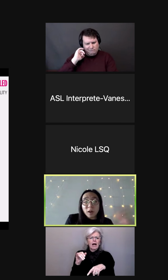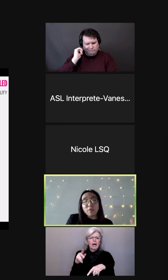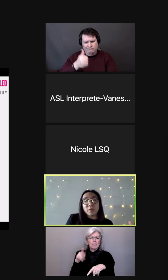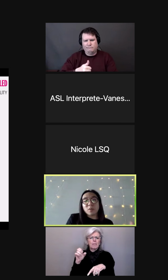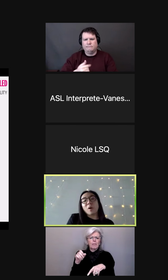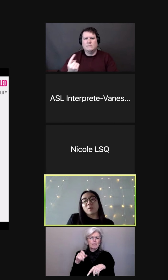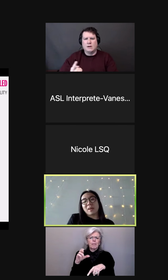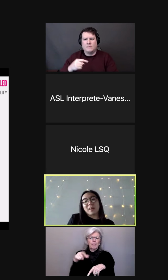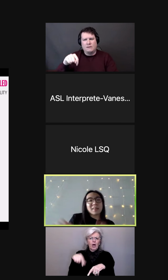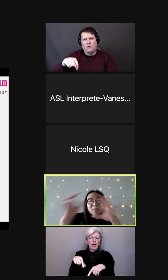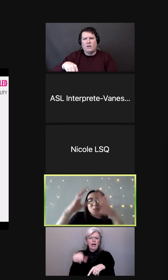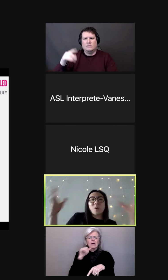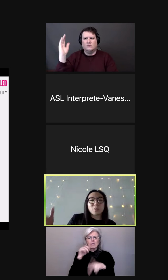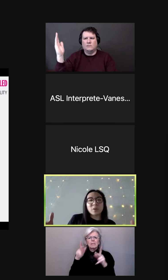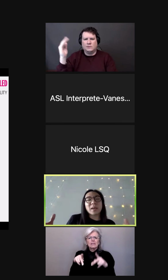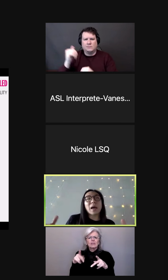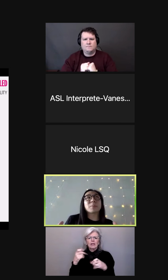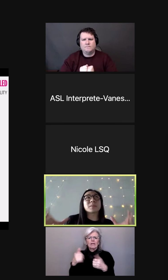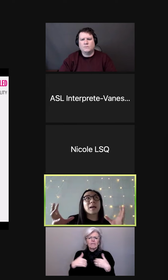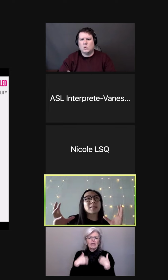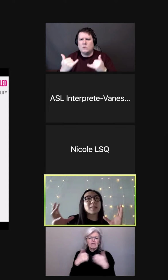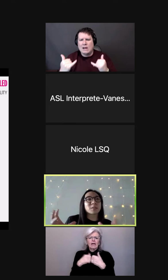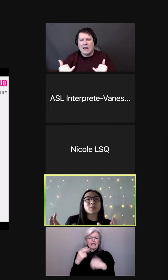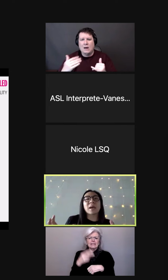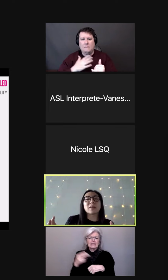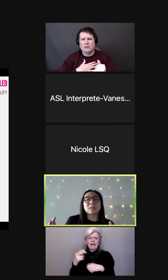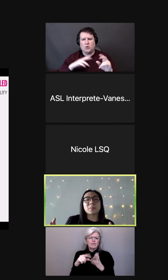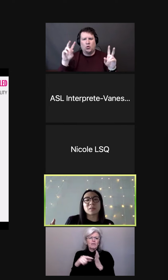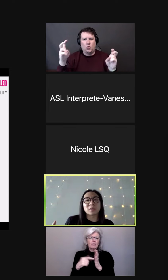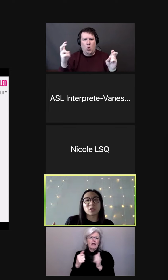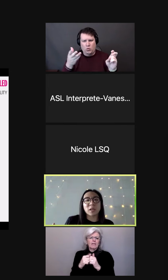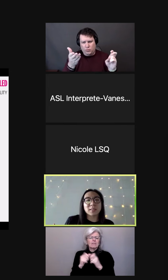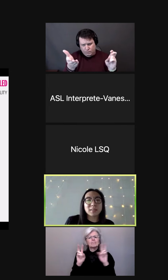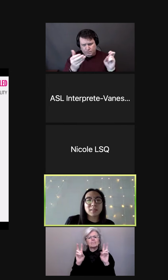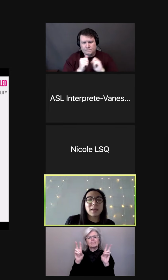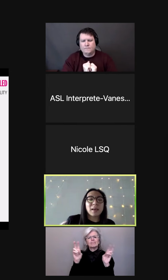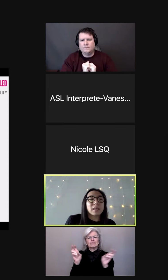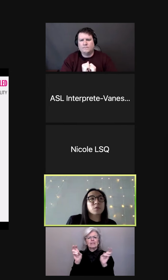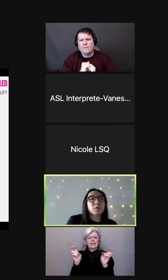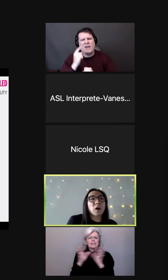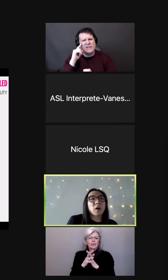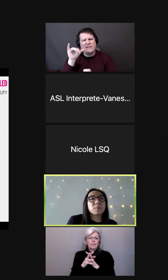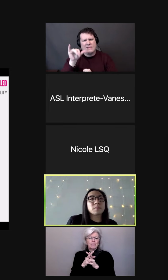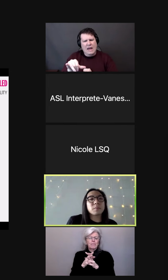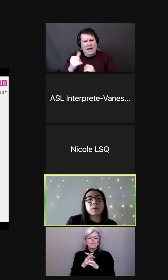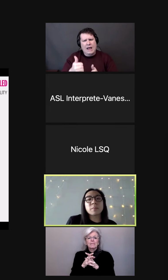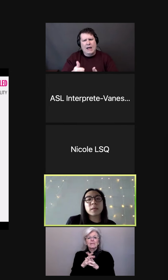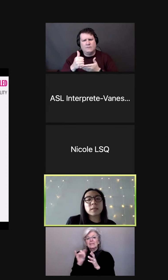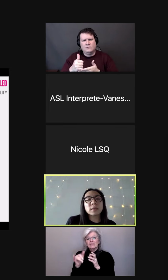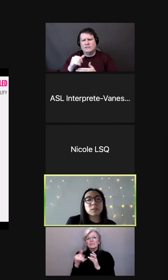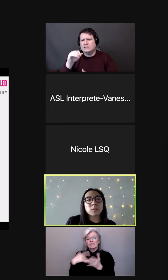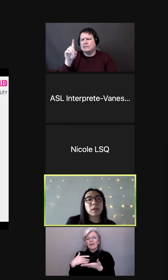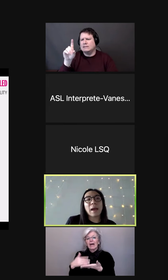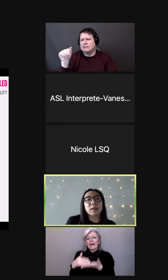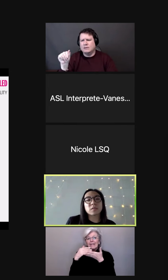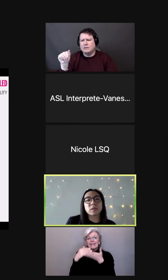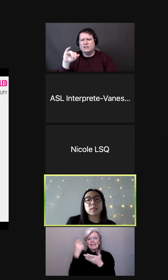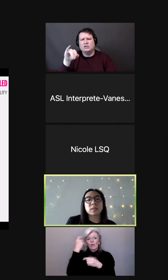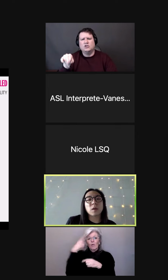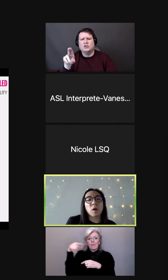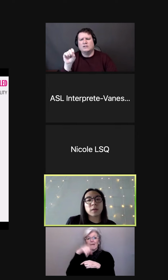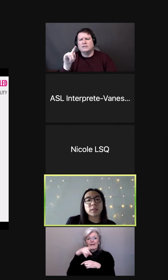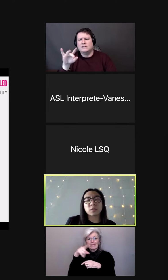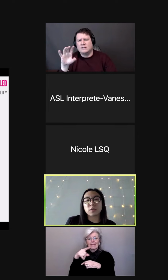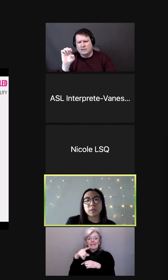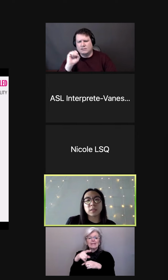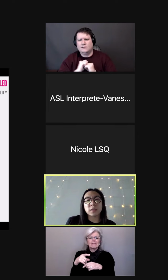vivant un handicap. J'aimerais commencer avec une citation et c'est ce qui va nous aider à comprendre.'est de Mia